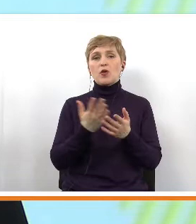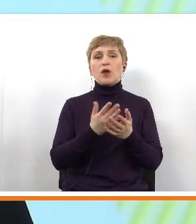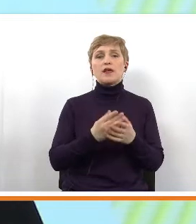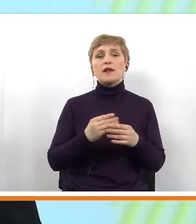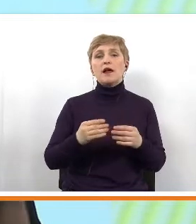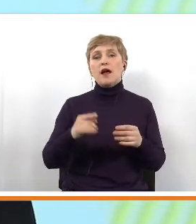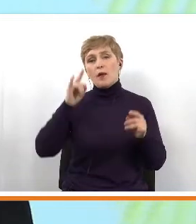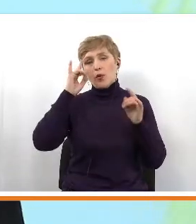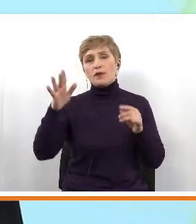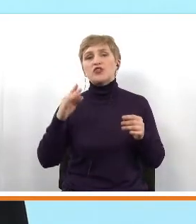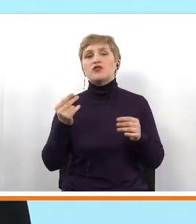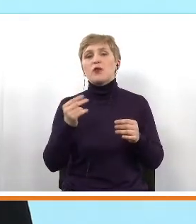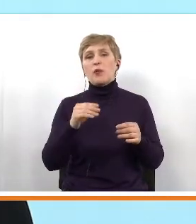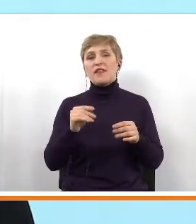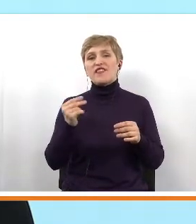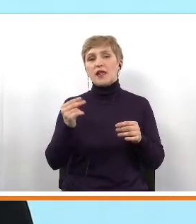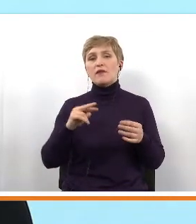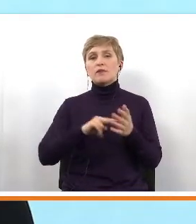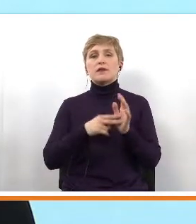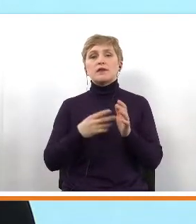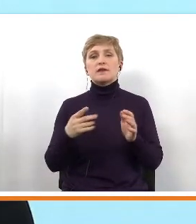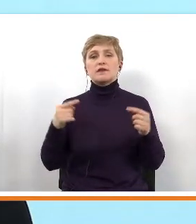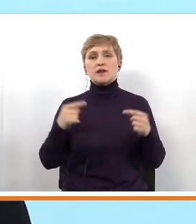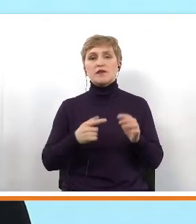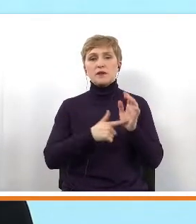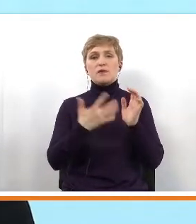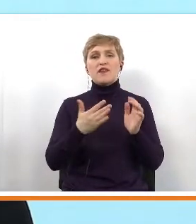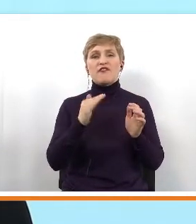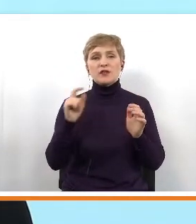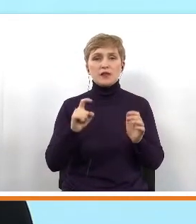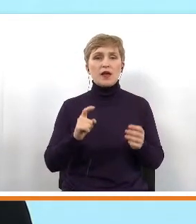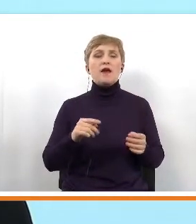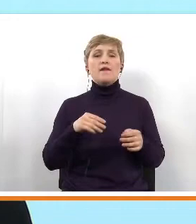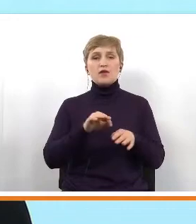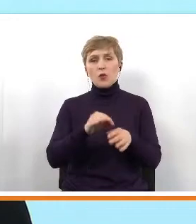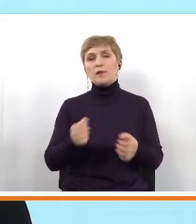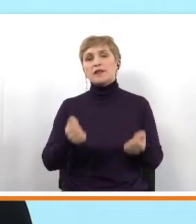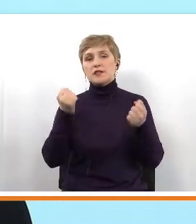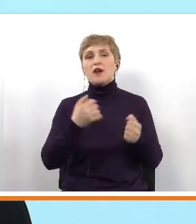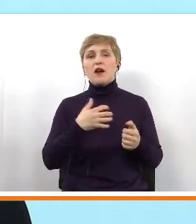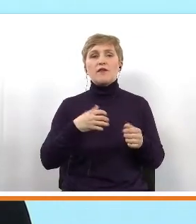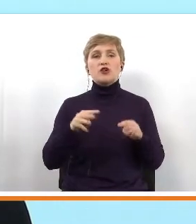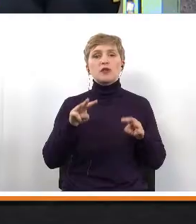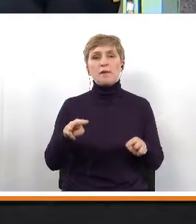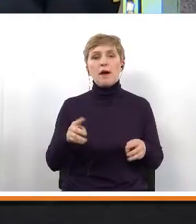«Финансовый план», который мы в соответствии с 275 ФЗ ведем и поддерживаем. Важный момент, касающийся